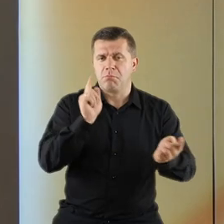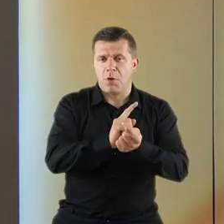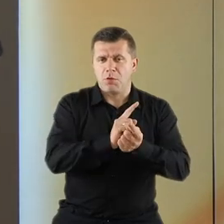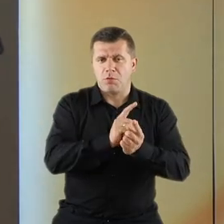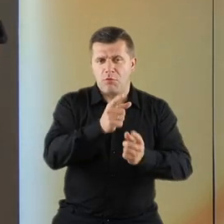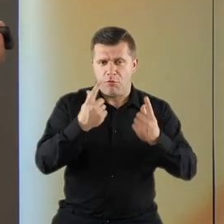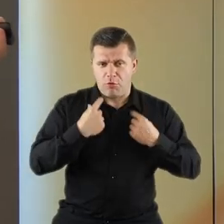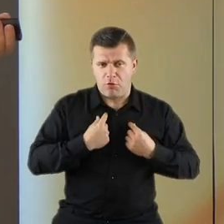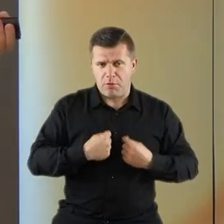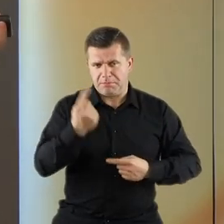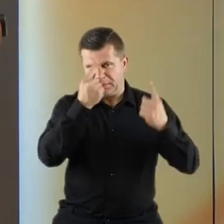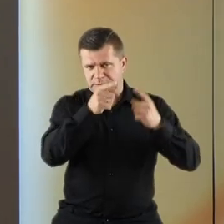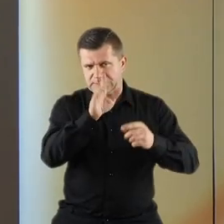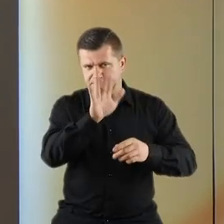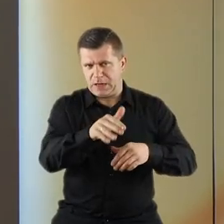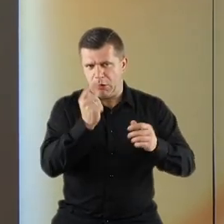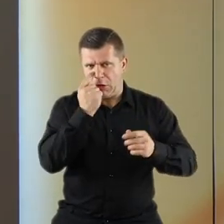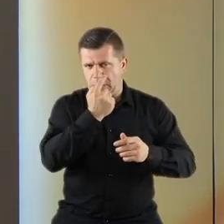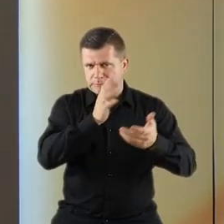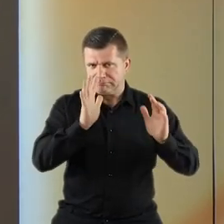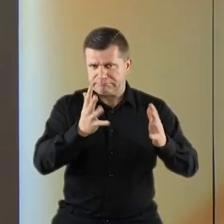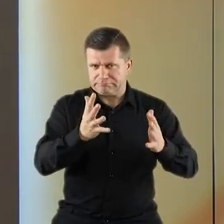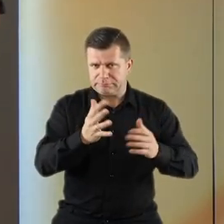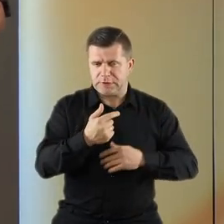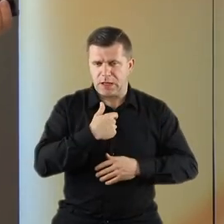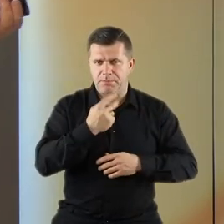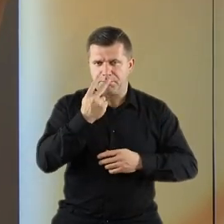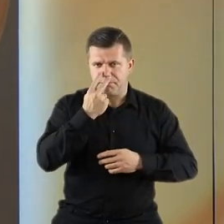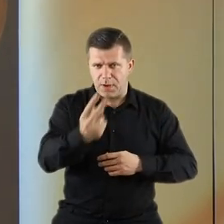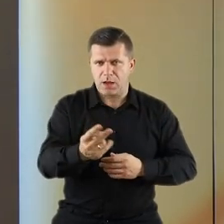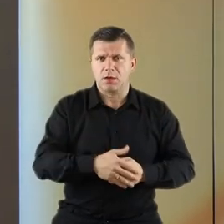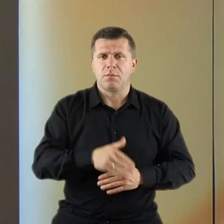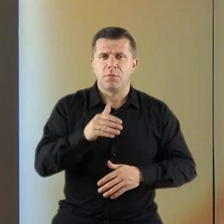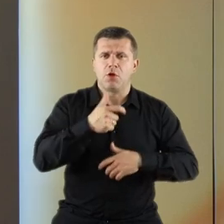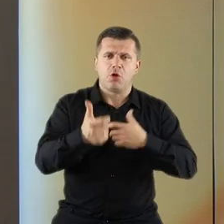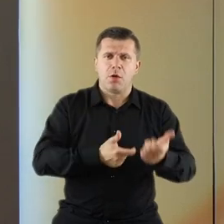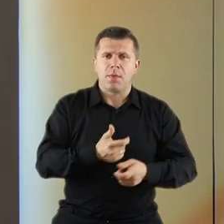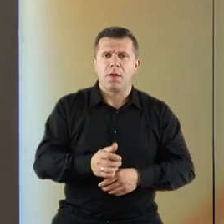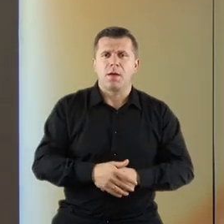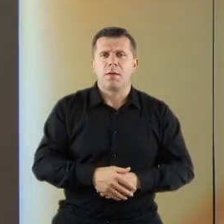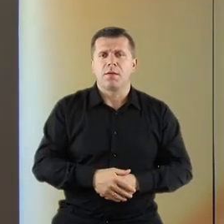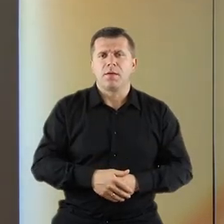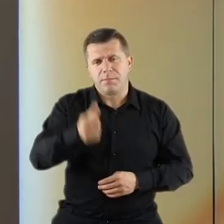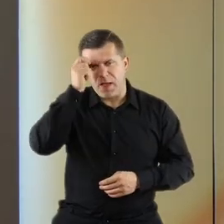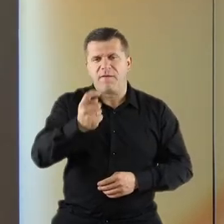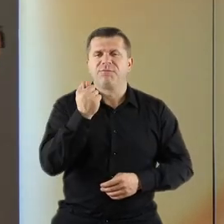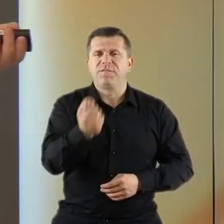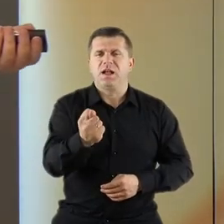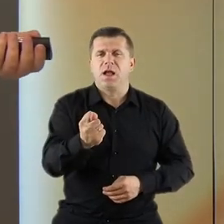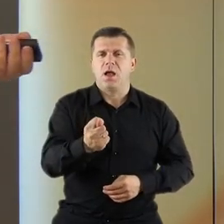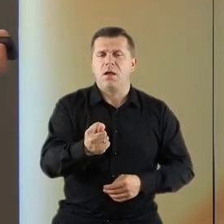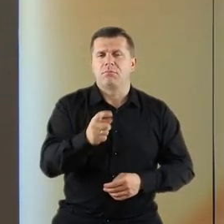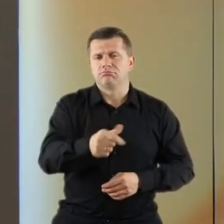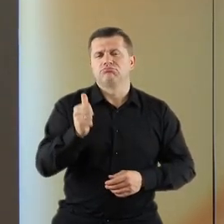osobę o której sądzimy że ma uroczne oczy to proszę popatrzeć Możemy ułożyć palce w tak zwaną firmę i